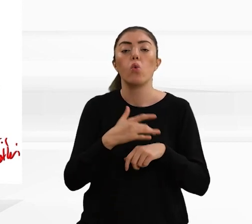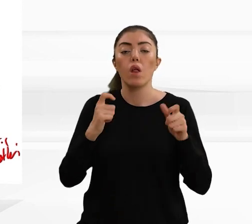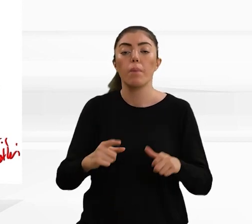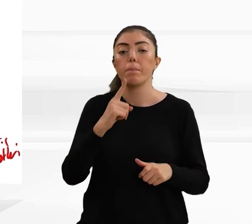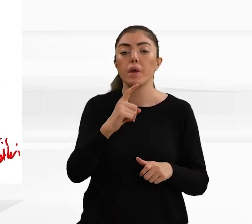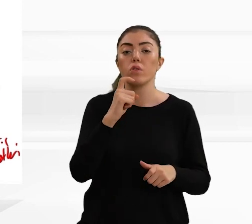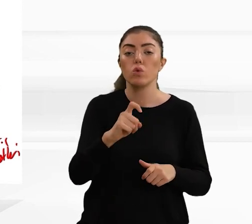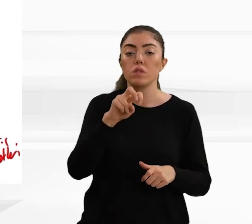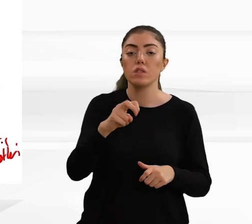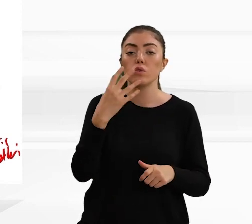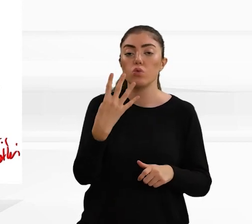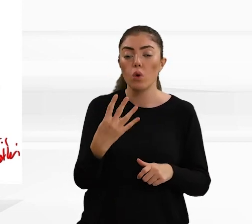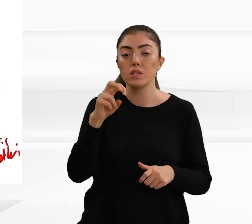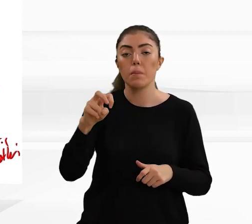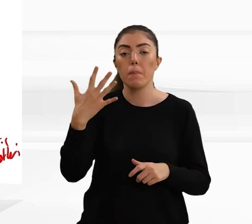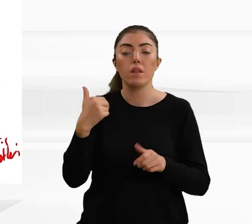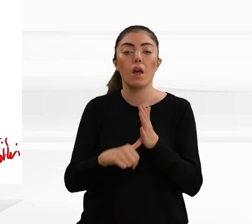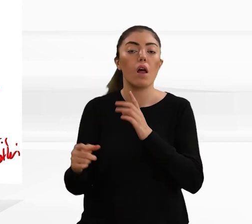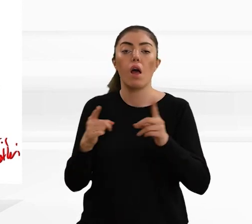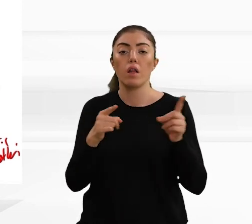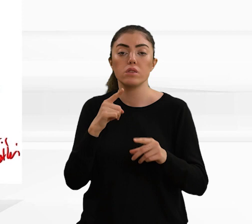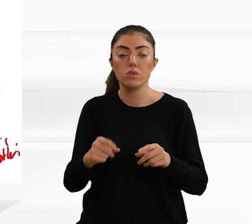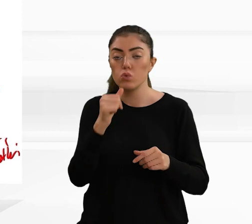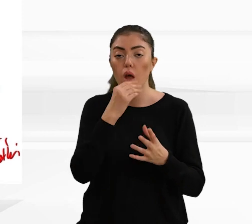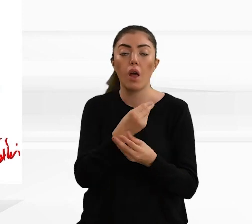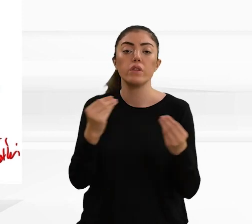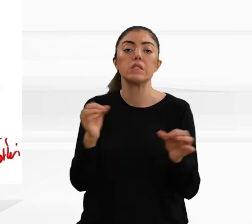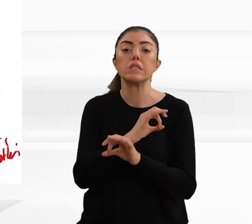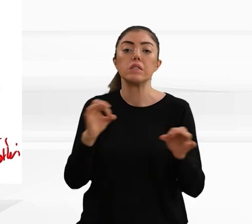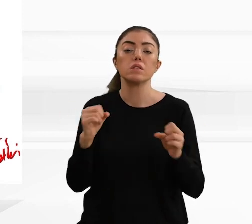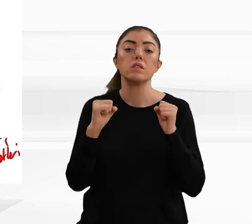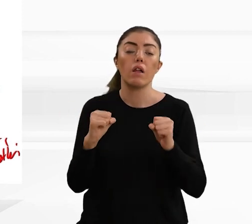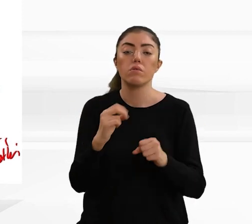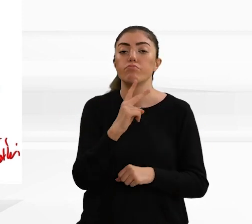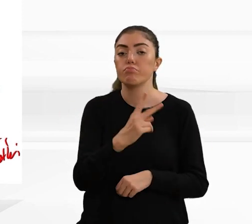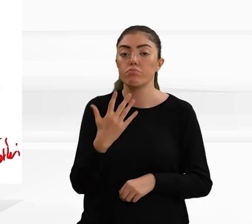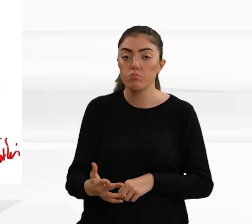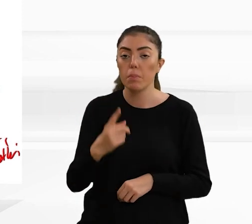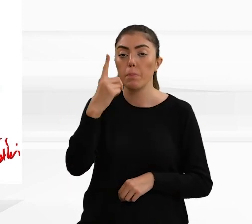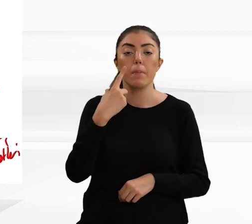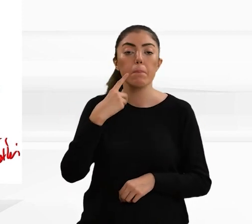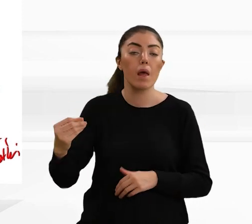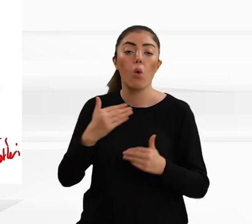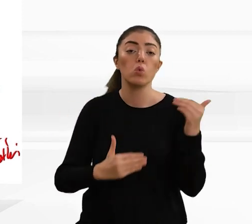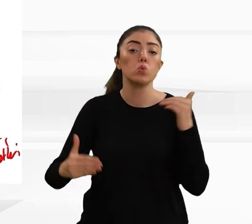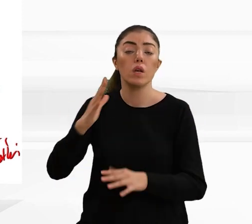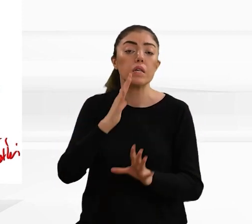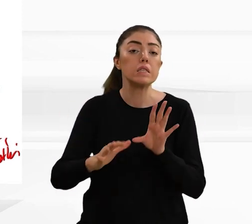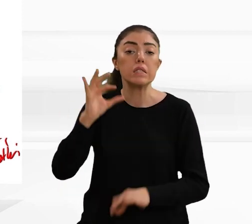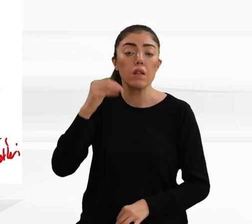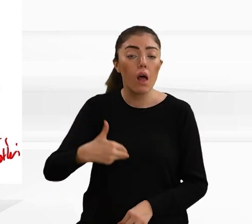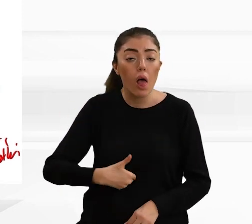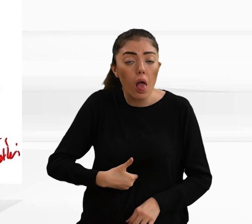1984-1985 yıllarında görülen kuraklığa bağlı olarak bir milyonun üzerinde